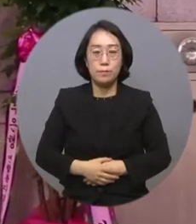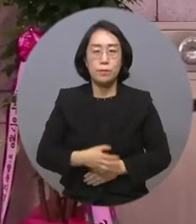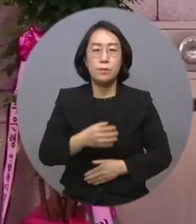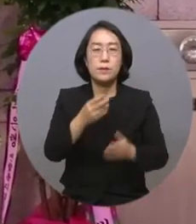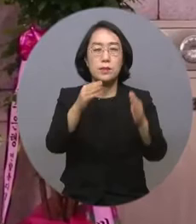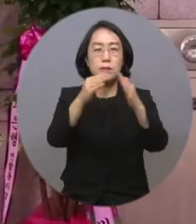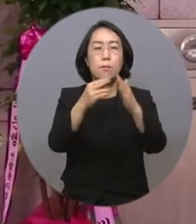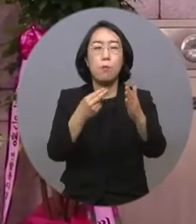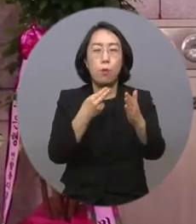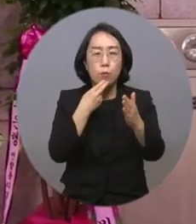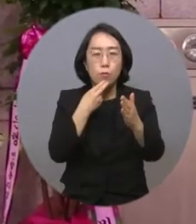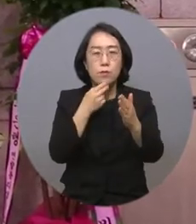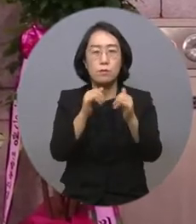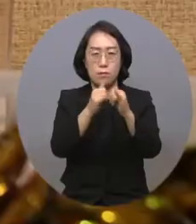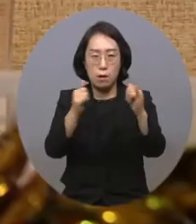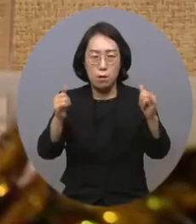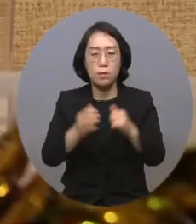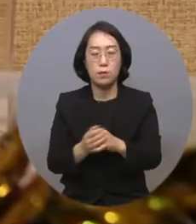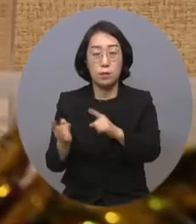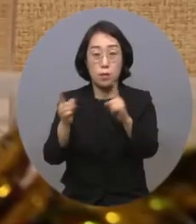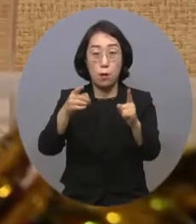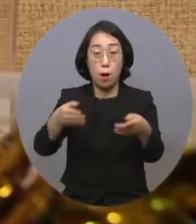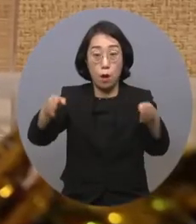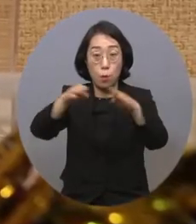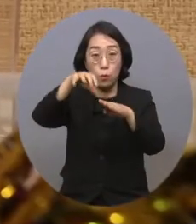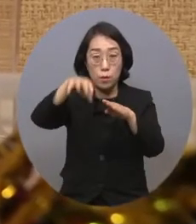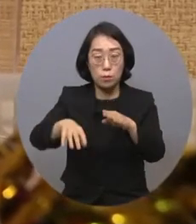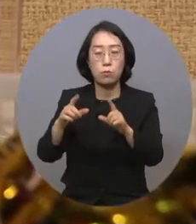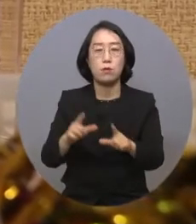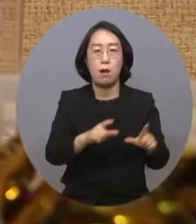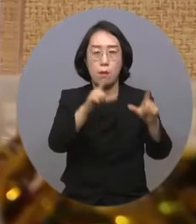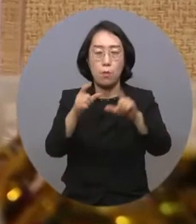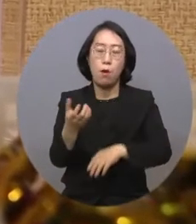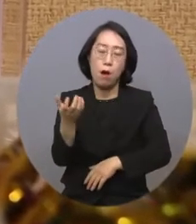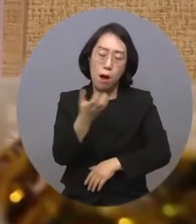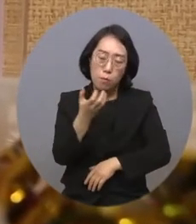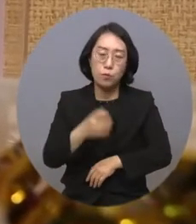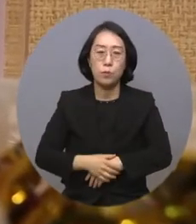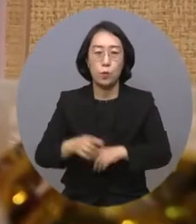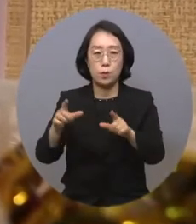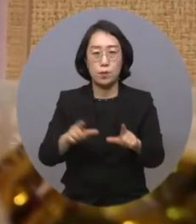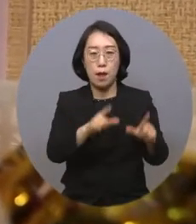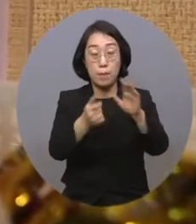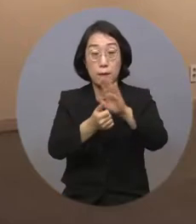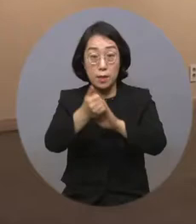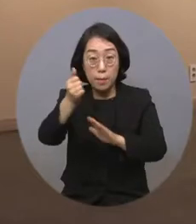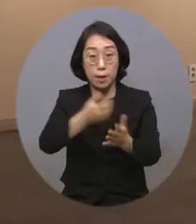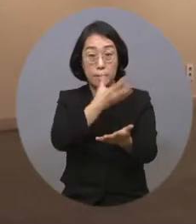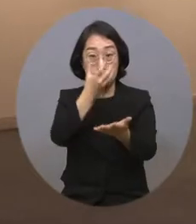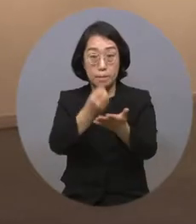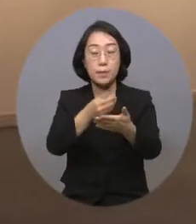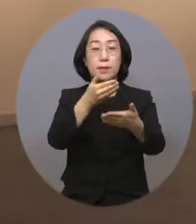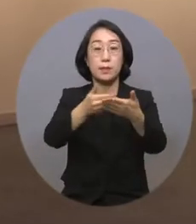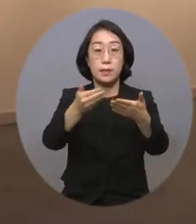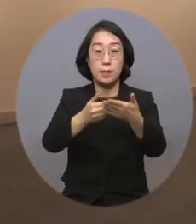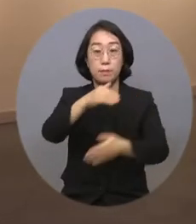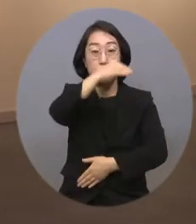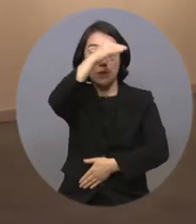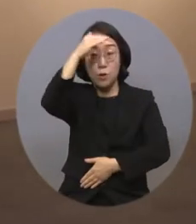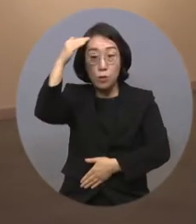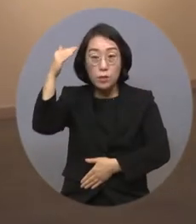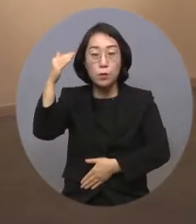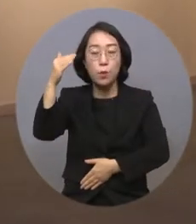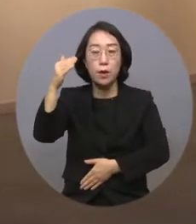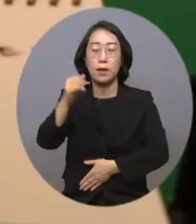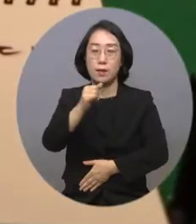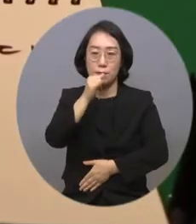노숙인들이 재활시설에서 지내며 아픔과 삶의 희망을 화폭에 담아 전시회를 열어 화제가 되고